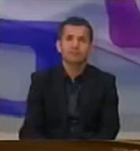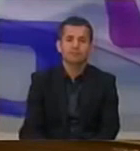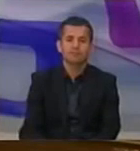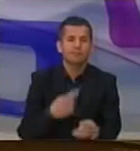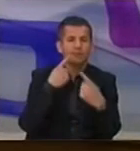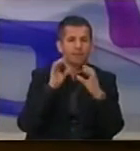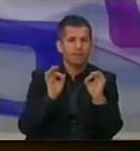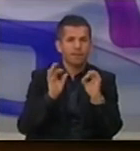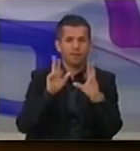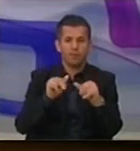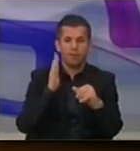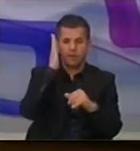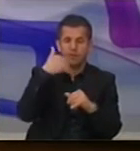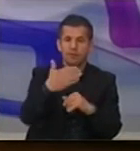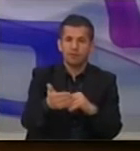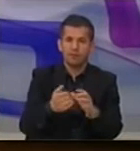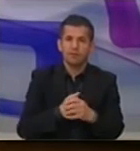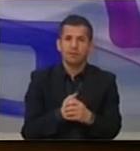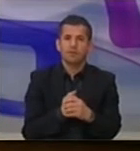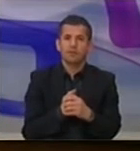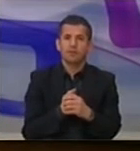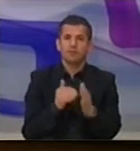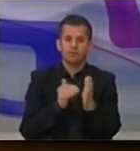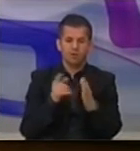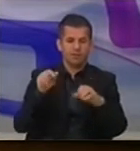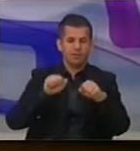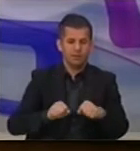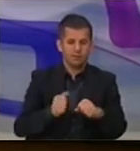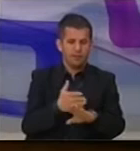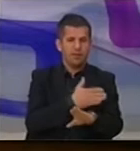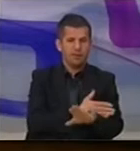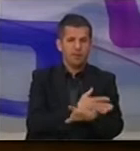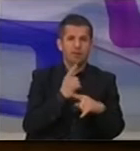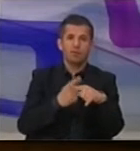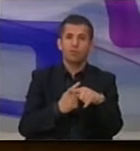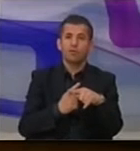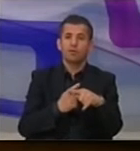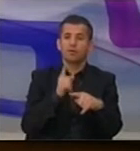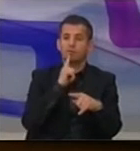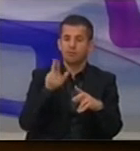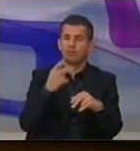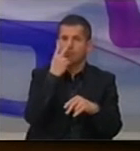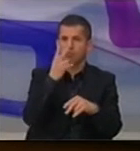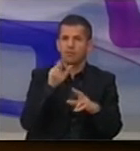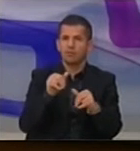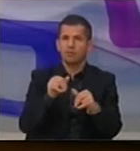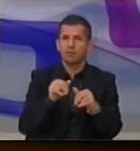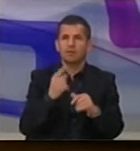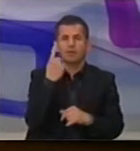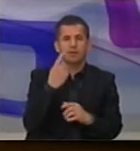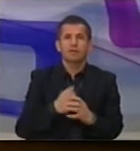Normalisht që është për të ardhmen, por ju keni qenë, domthonë keni qeveris më herët dhe keni pas këtë dikaster dhe janë pas sukseset, numër 1.